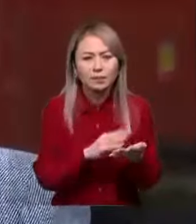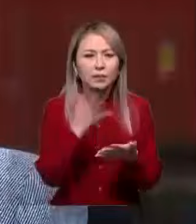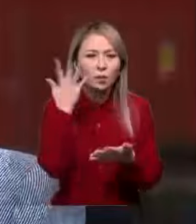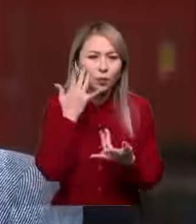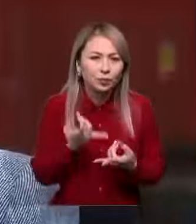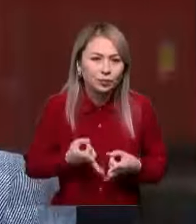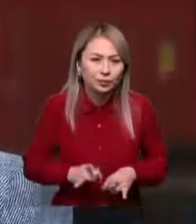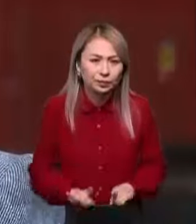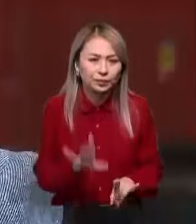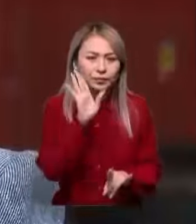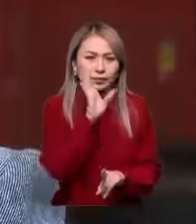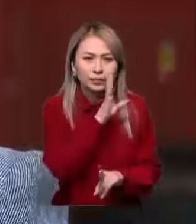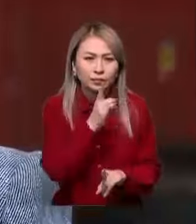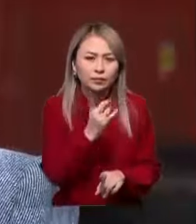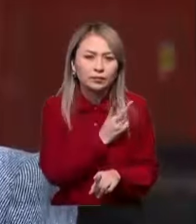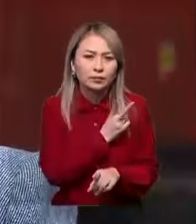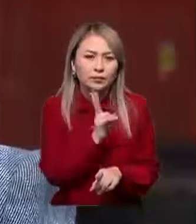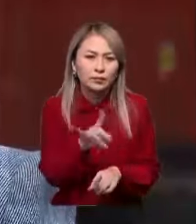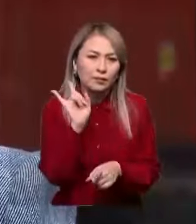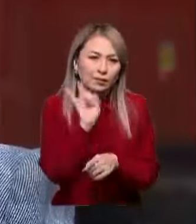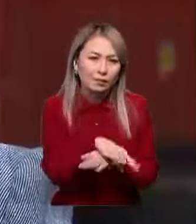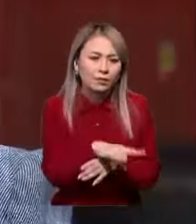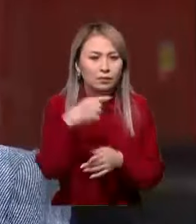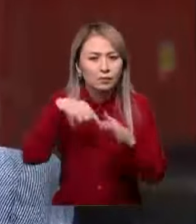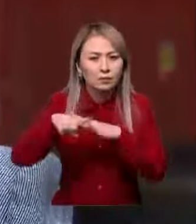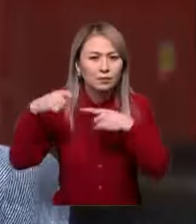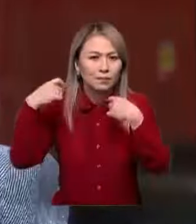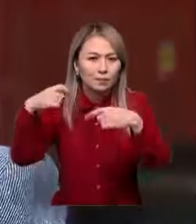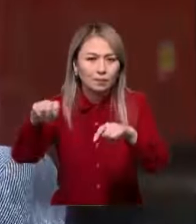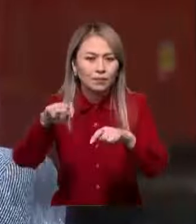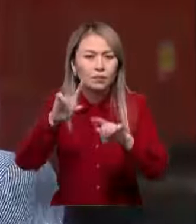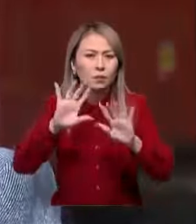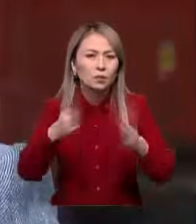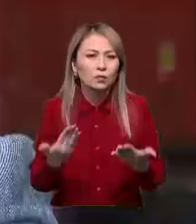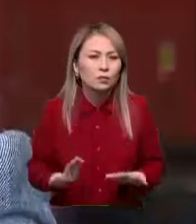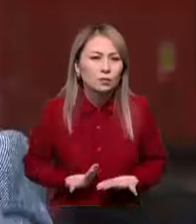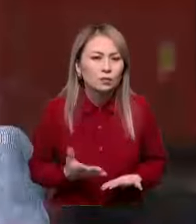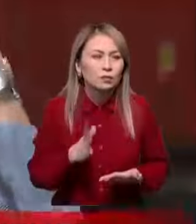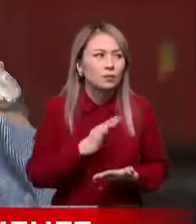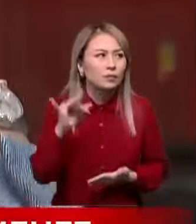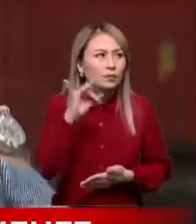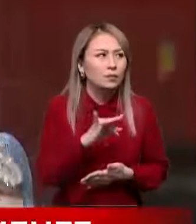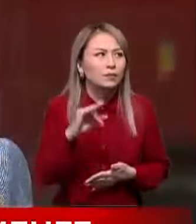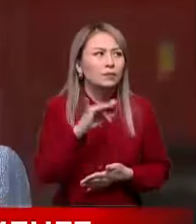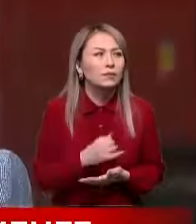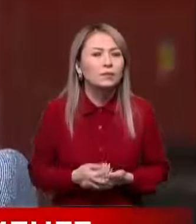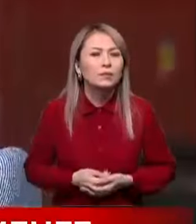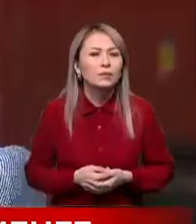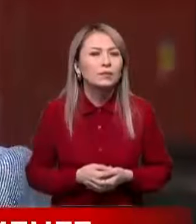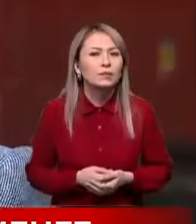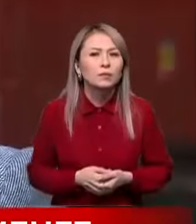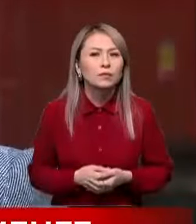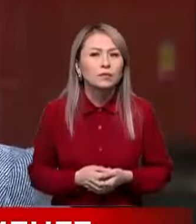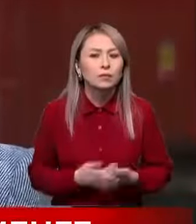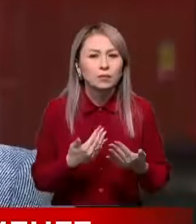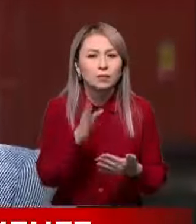кизнде баланс гуили деп, сату жерген баласын, был болган охыга, өзімізде. Сосын